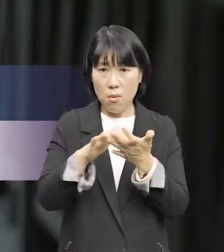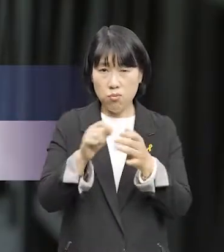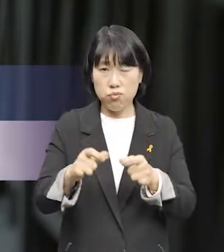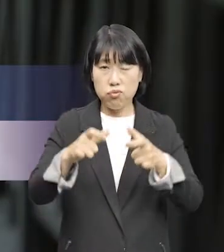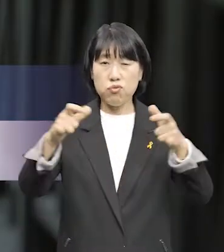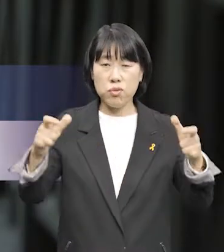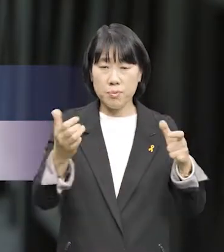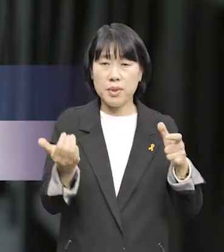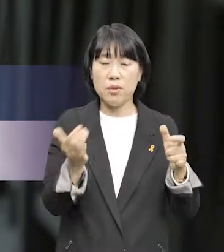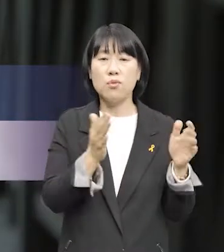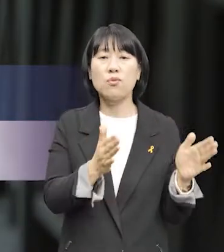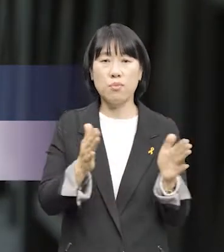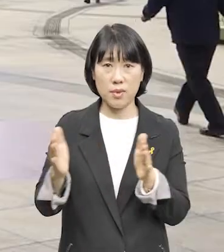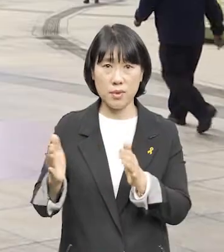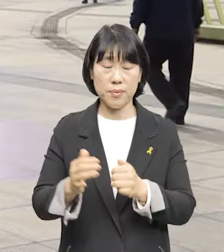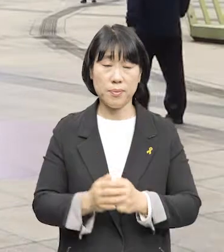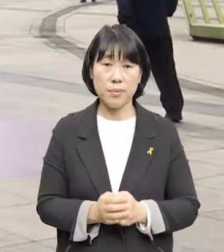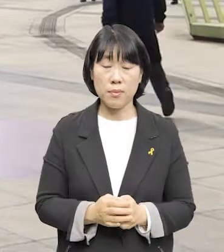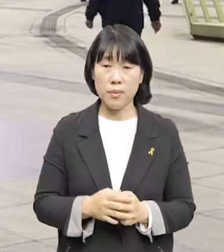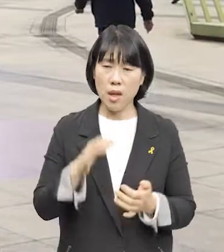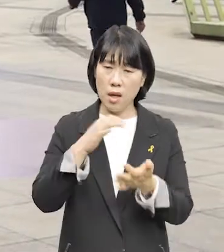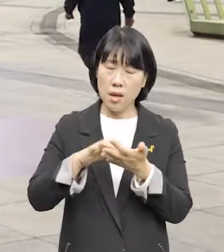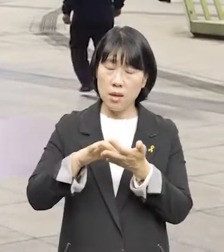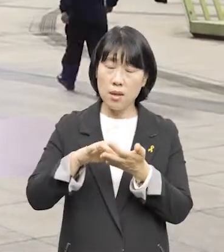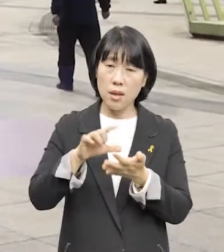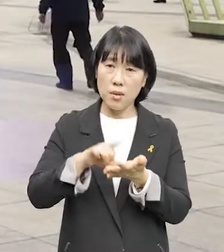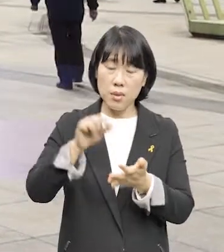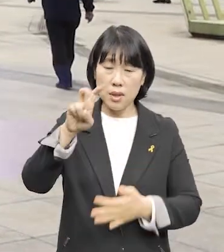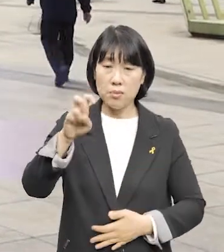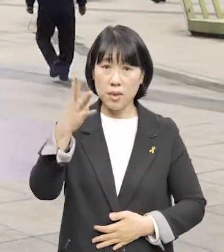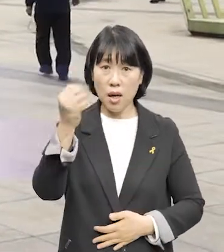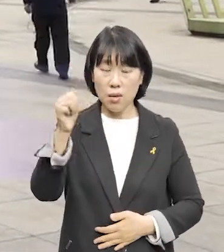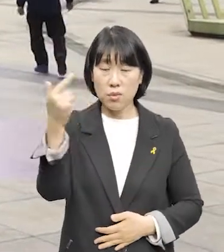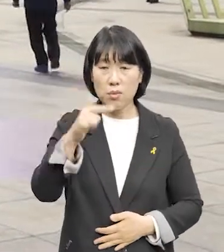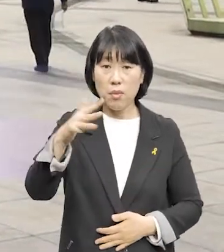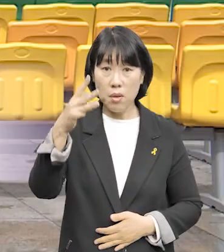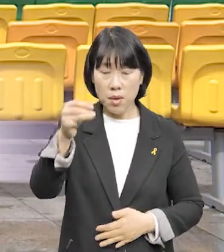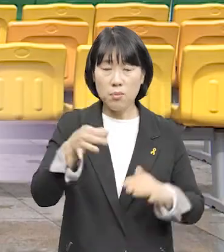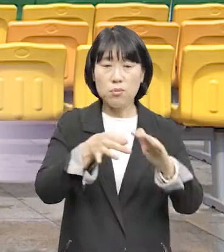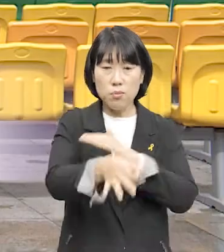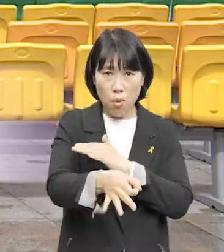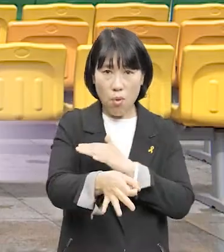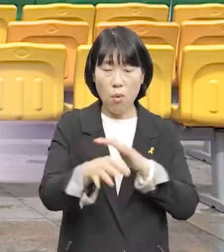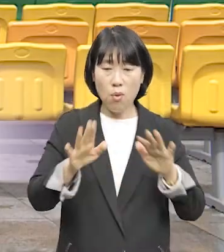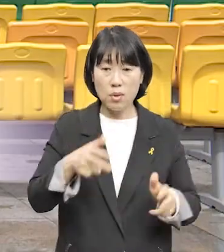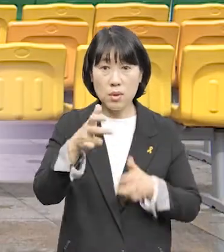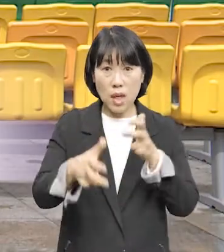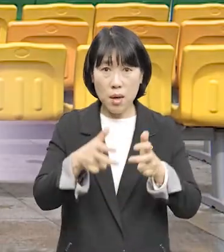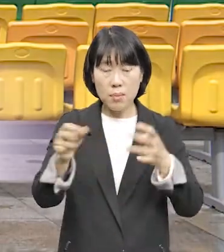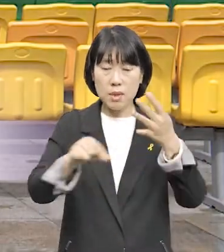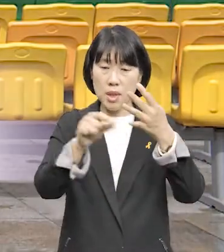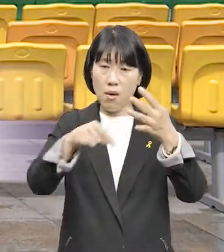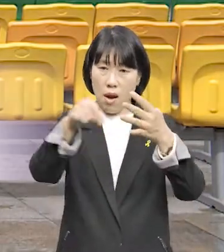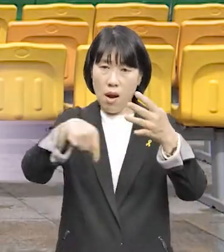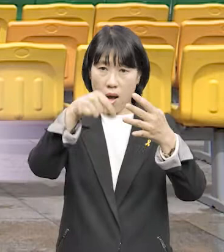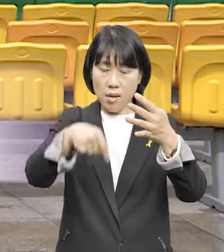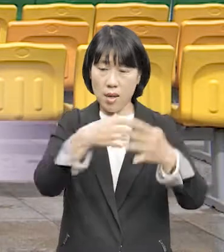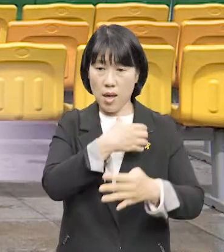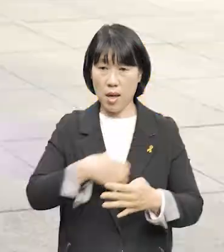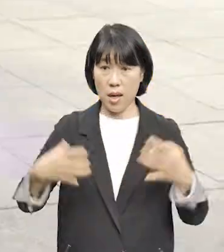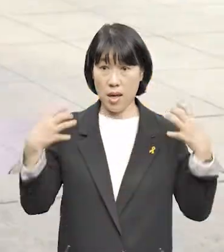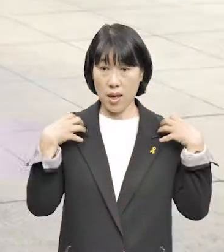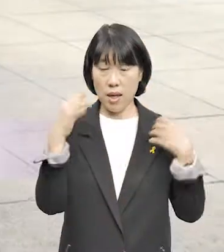대비하기 위해 마련됐습니다. 약 24억 6,800만 원을 들여 추진하는 이번 사업은 4월 중